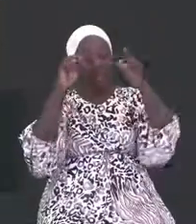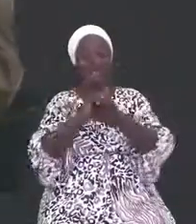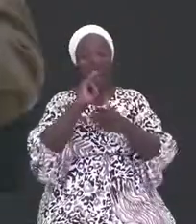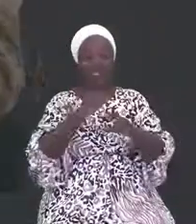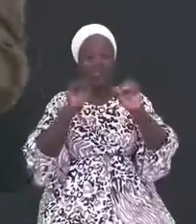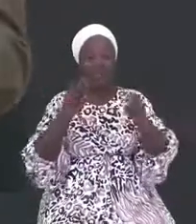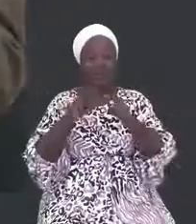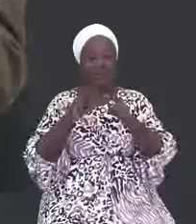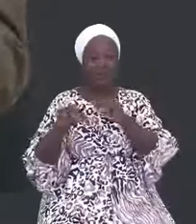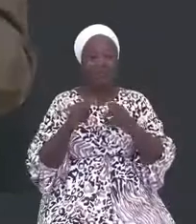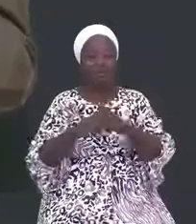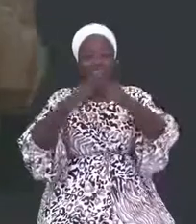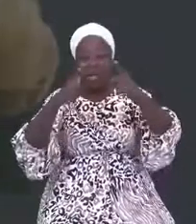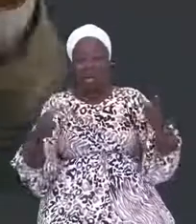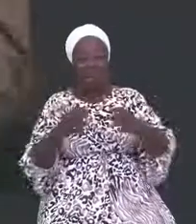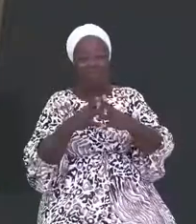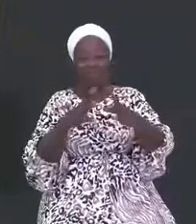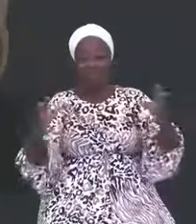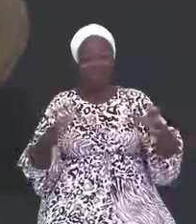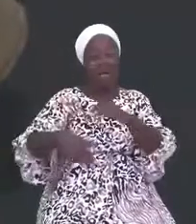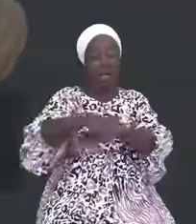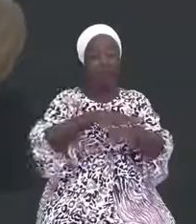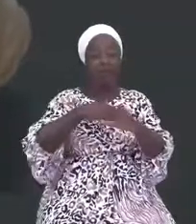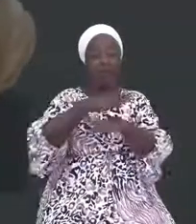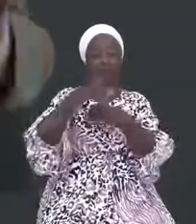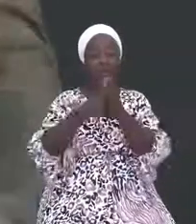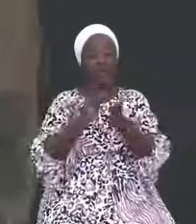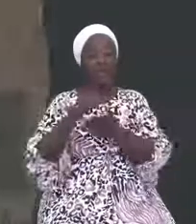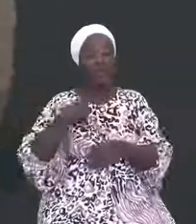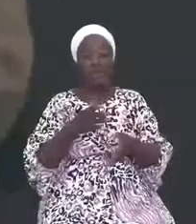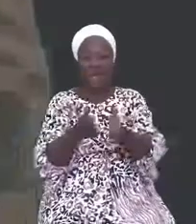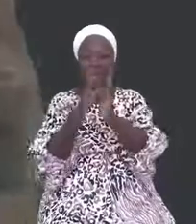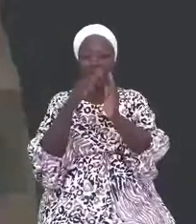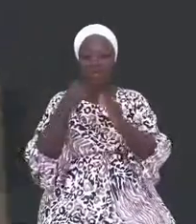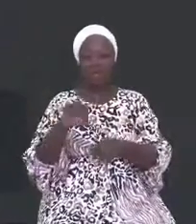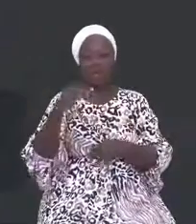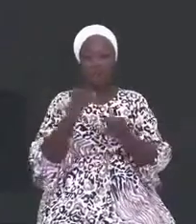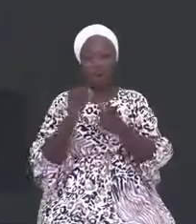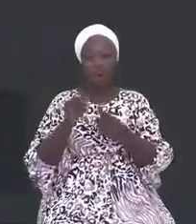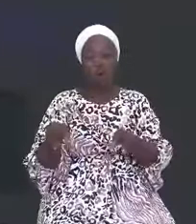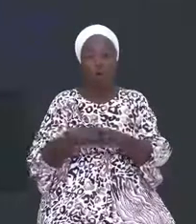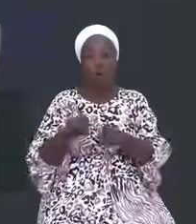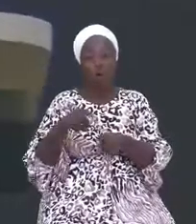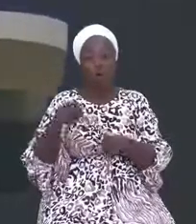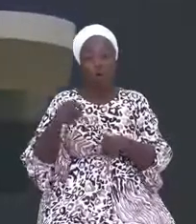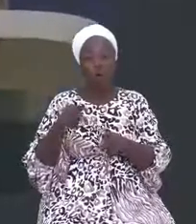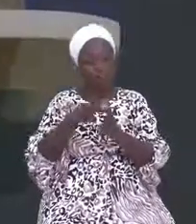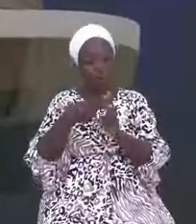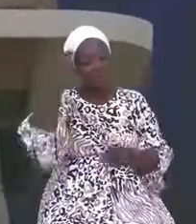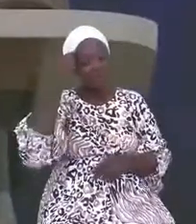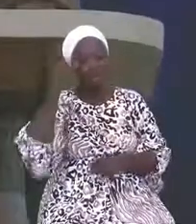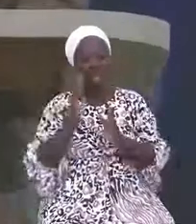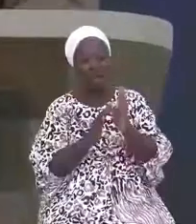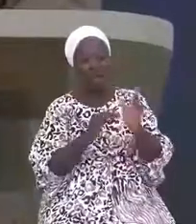la puissance qui agit en nous infiniment, au-delà de tout ce que nous demandons ou pensons, selon la puissance